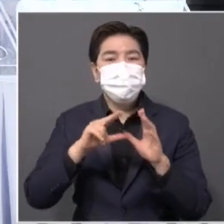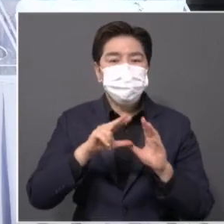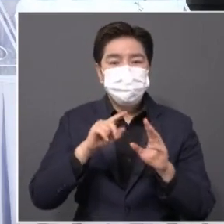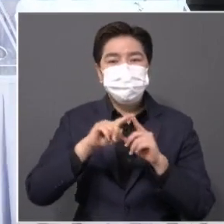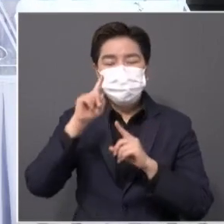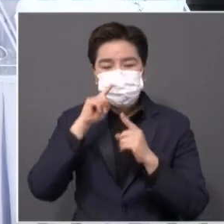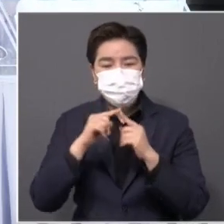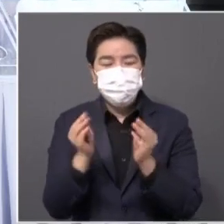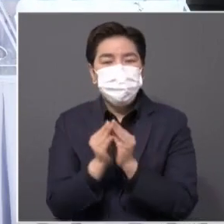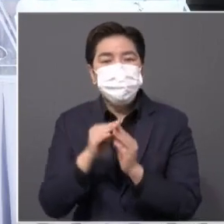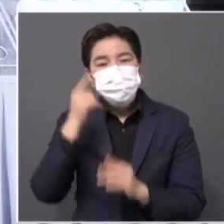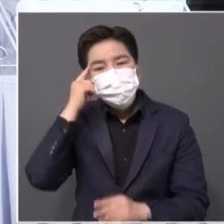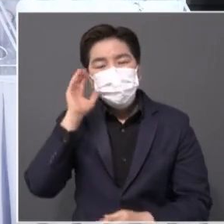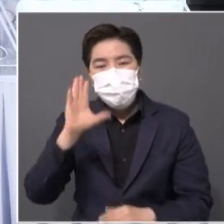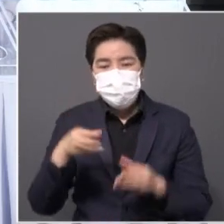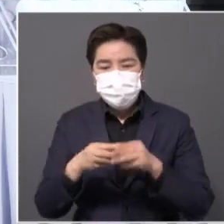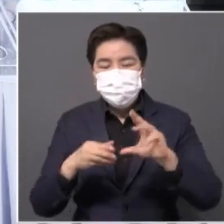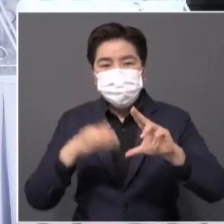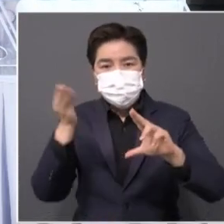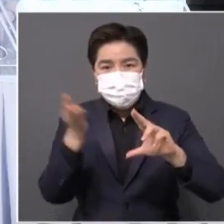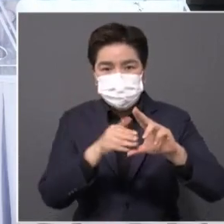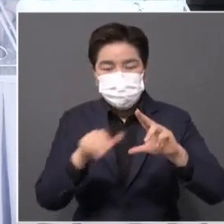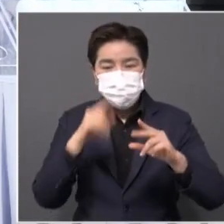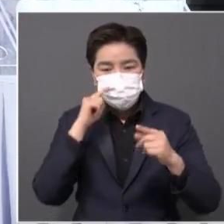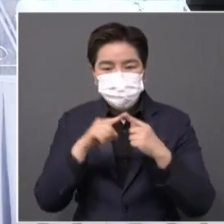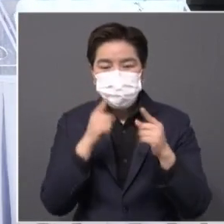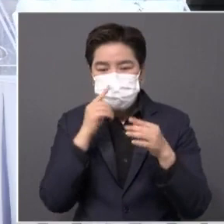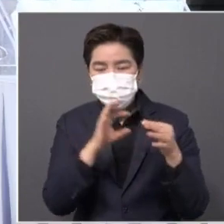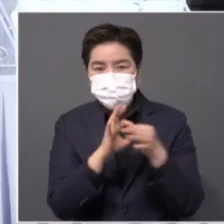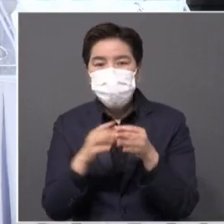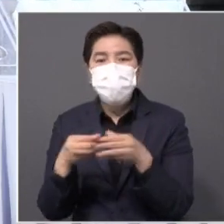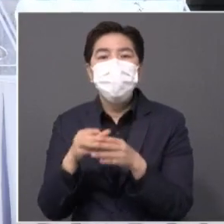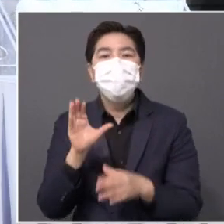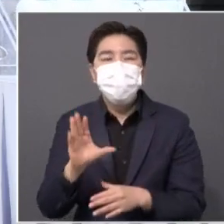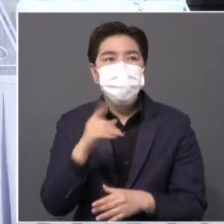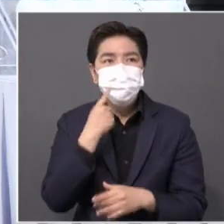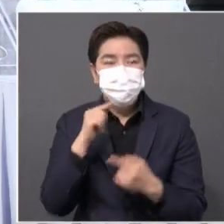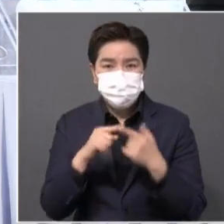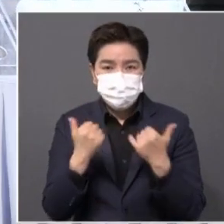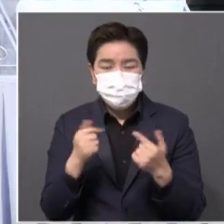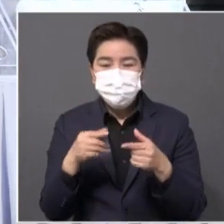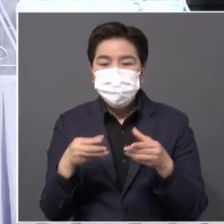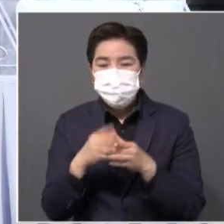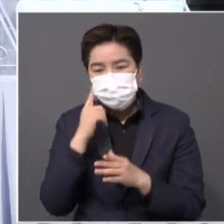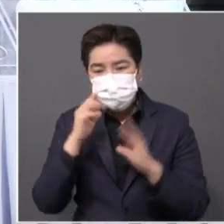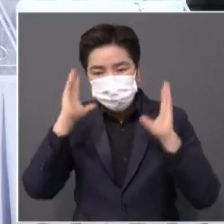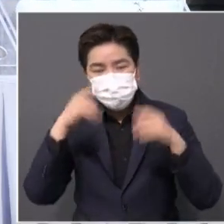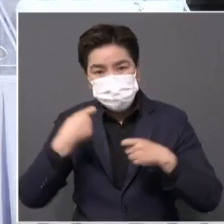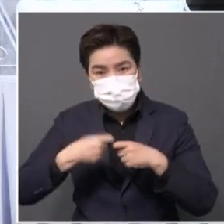เออก็เป็นการที่จะที่เรียกว่าหมายเลขที่ได้สอดคล้องยังไงก็มีการพูดถึงกันด้วยนะคะ